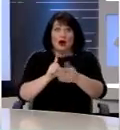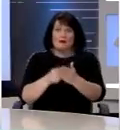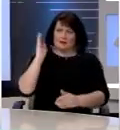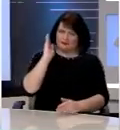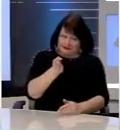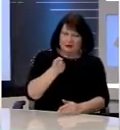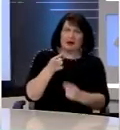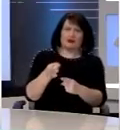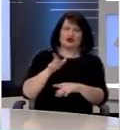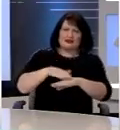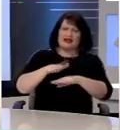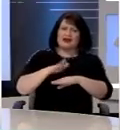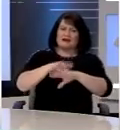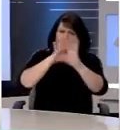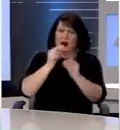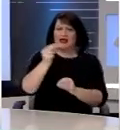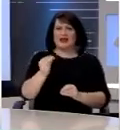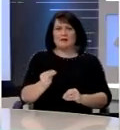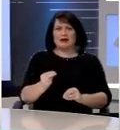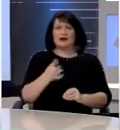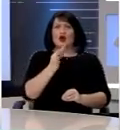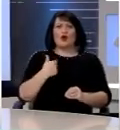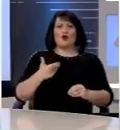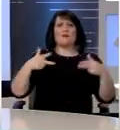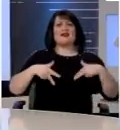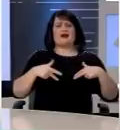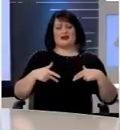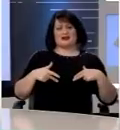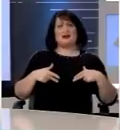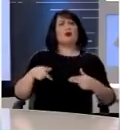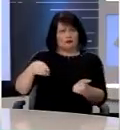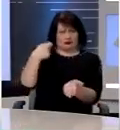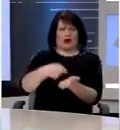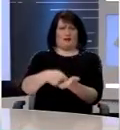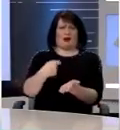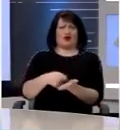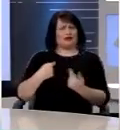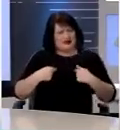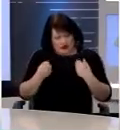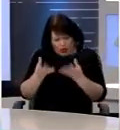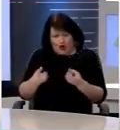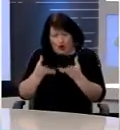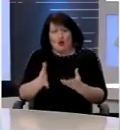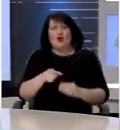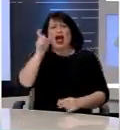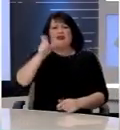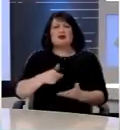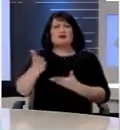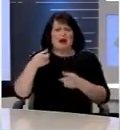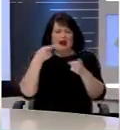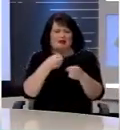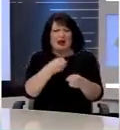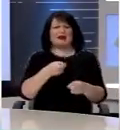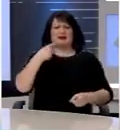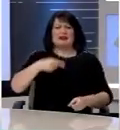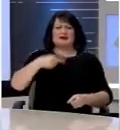τα χρωστούμενα, γιατί βρέθηκε μια κυβέρνηση και είπε: δεν σου κάνουμε χάρη, πρέπει να πληρώσεις όπως όλοι οι άλλοι πληρώνουν, καθυβρίζει, εκβιάζει,